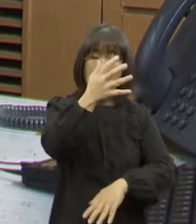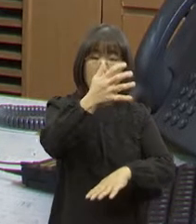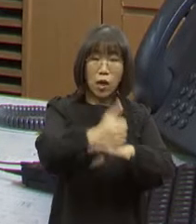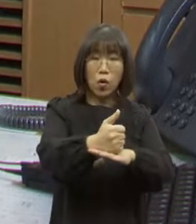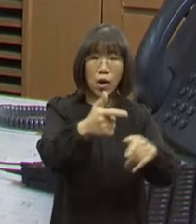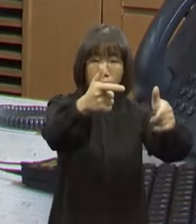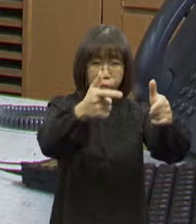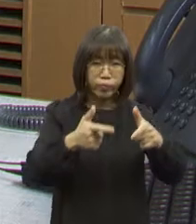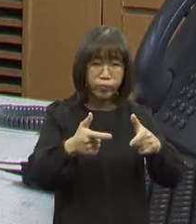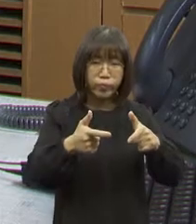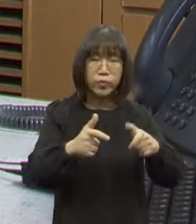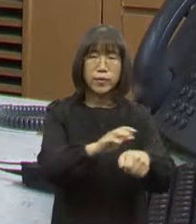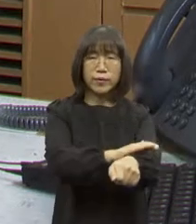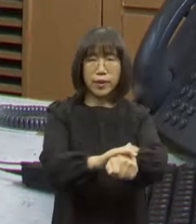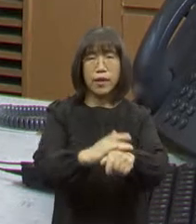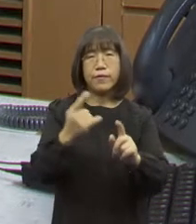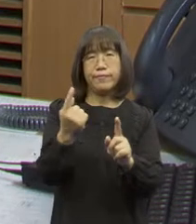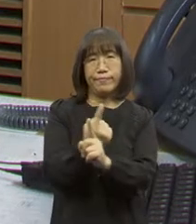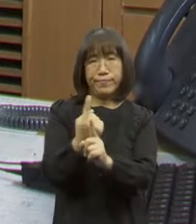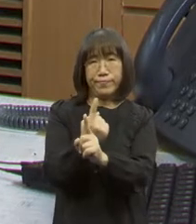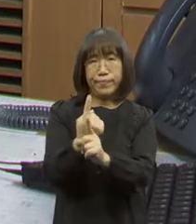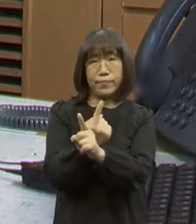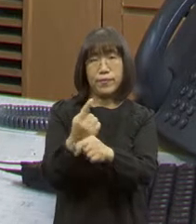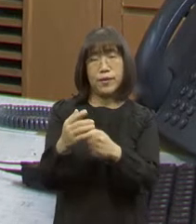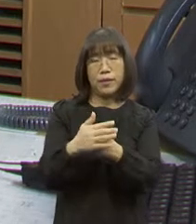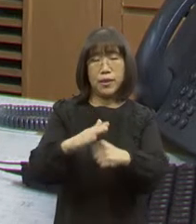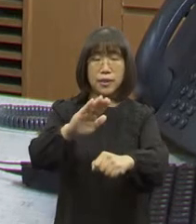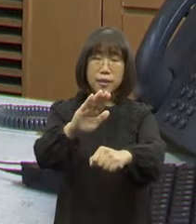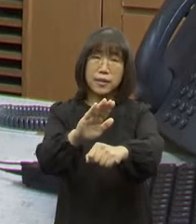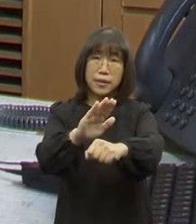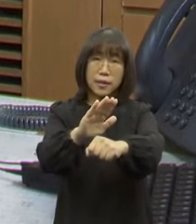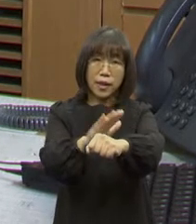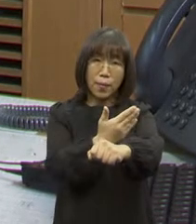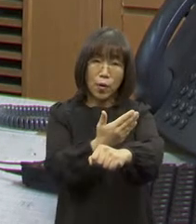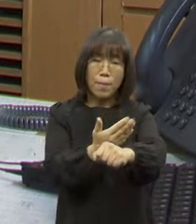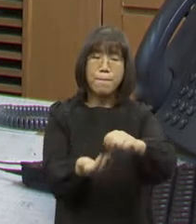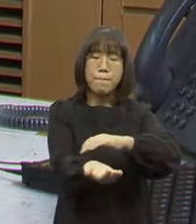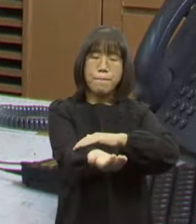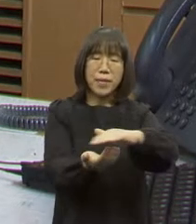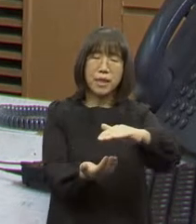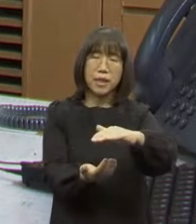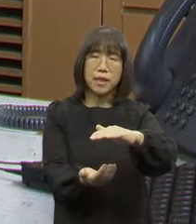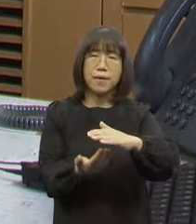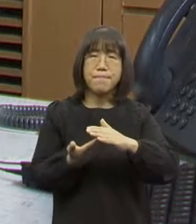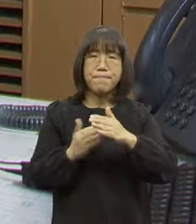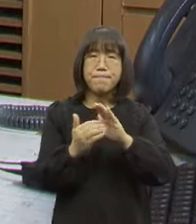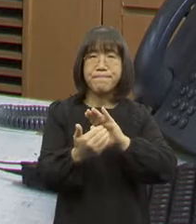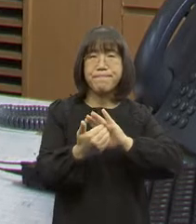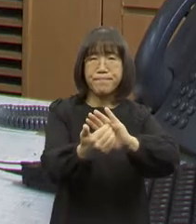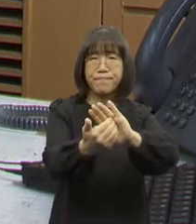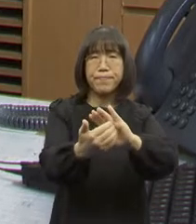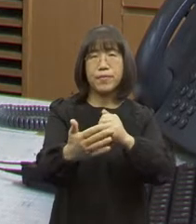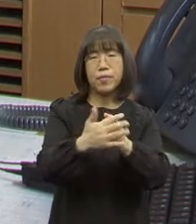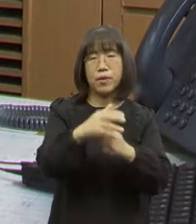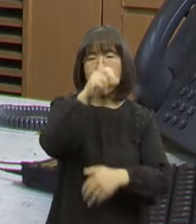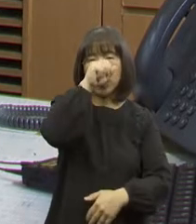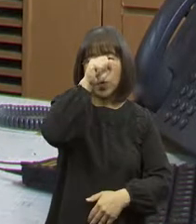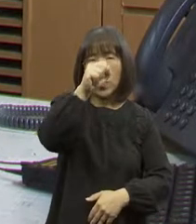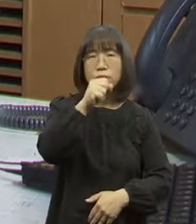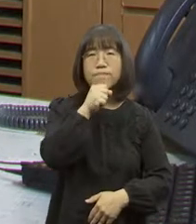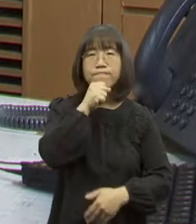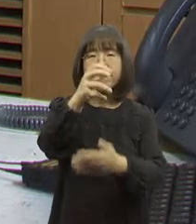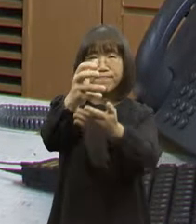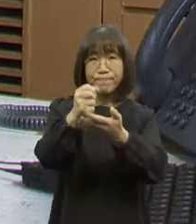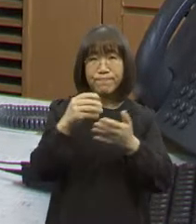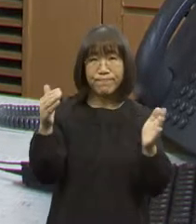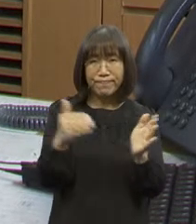사후관리를 철저히 함으로써 이런 잘못된 사회 들이 발생하지 않도록 사전 제가 한 것이 높은 평가를 받게 된